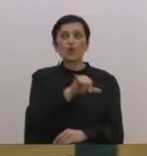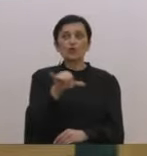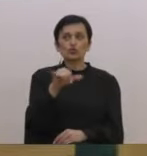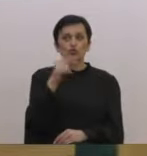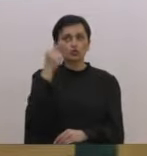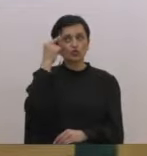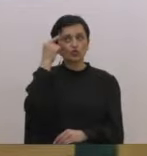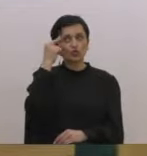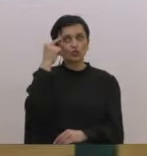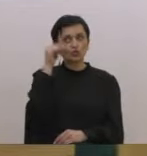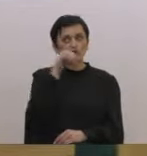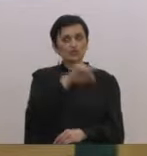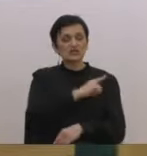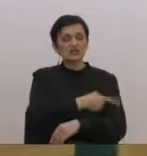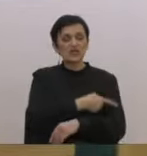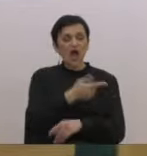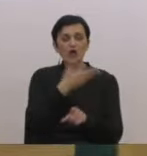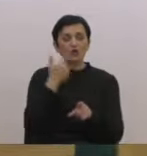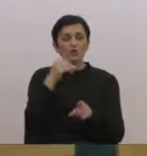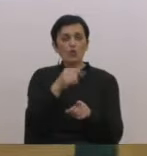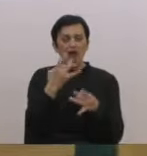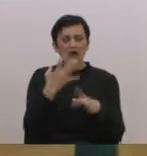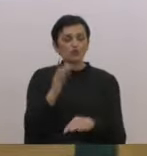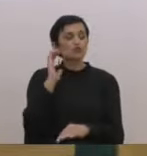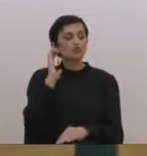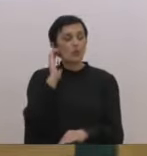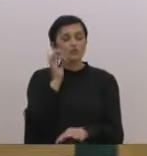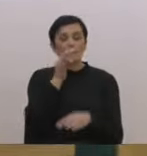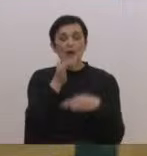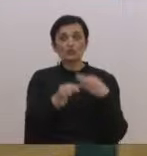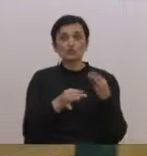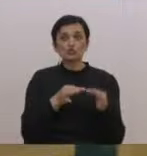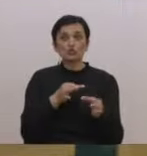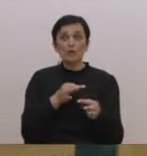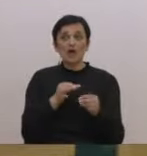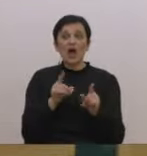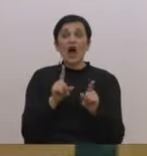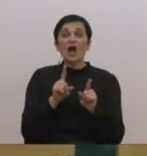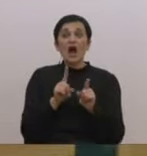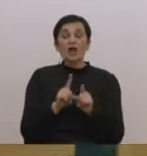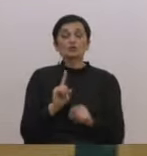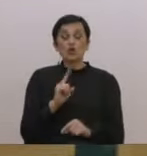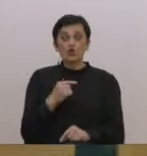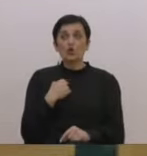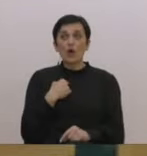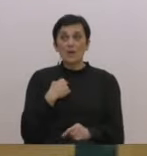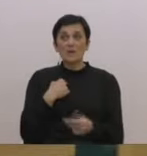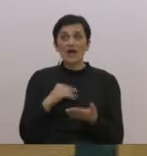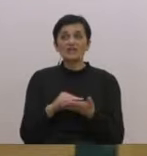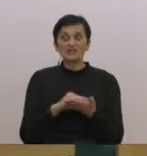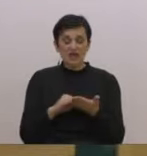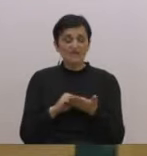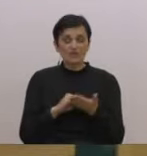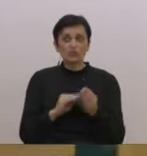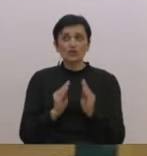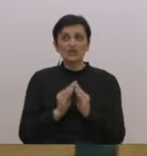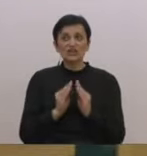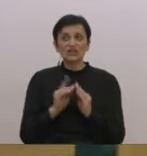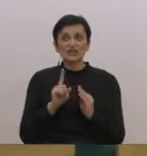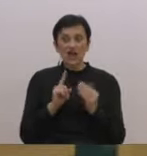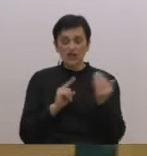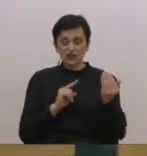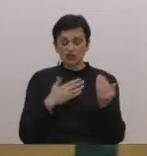უნარი და იმის ძალა, რომ მოისმინოთ ელემენტარულად პასუხები? ასე რომ მეც გავიმეორებ იგივეს, რაც